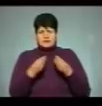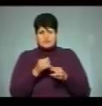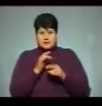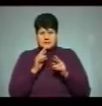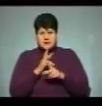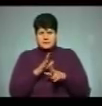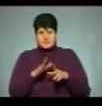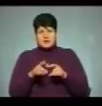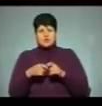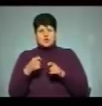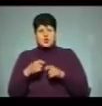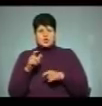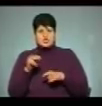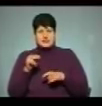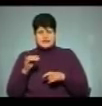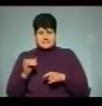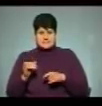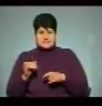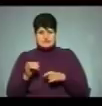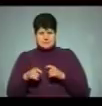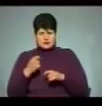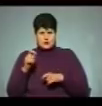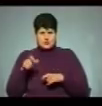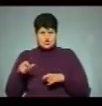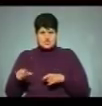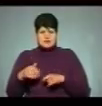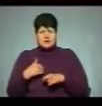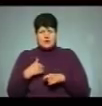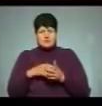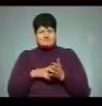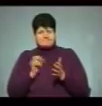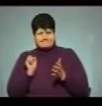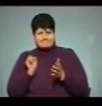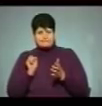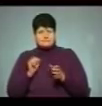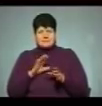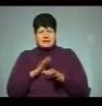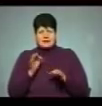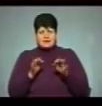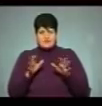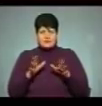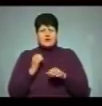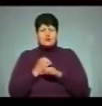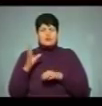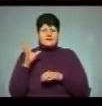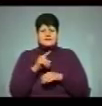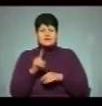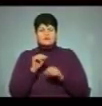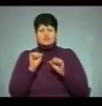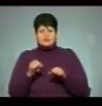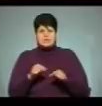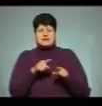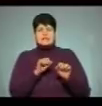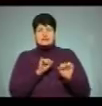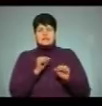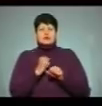як злочинці хочуть відійти від міри покарання, вони роблять все, що можливе. Їхні адвокати